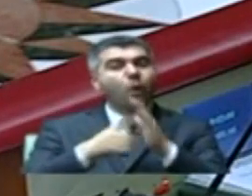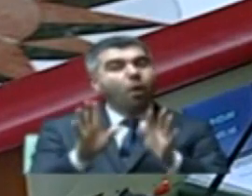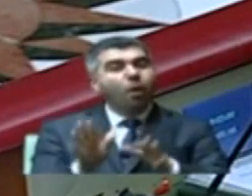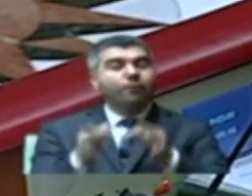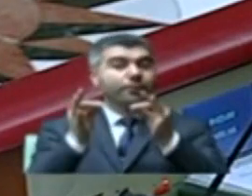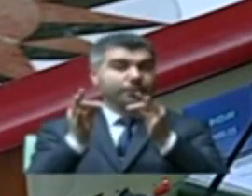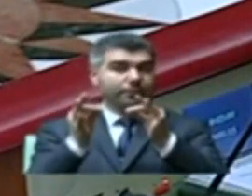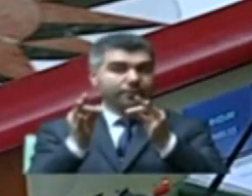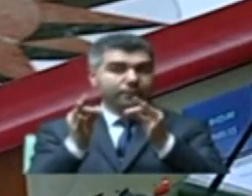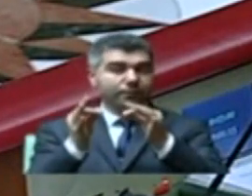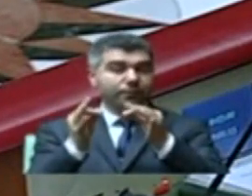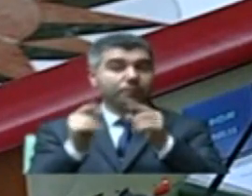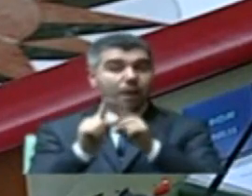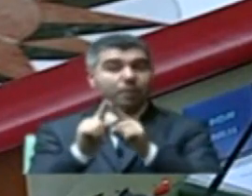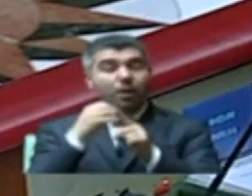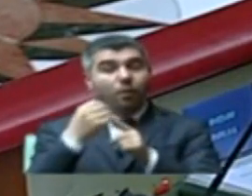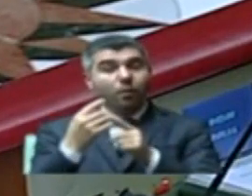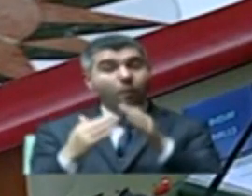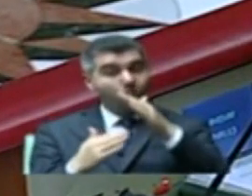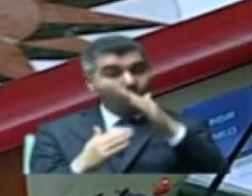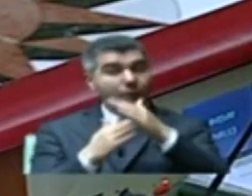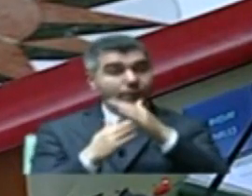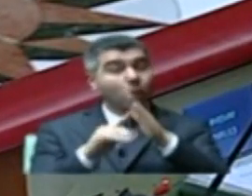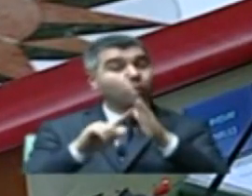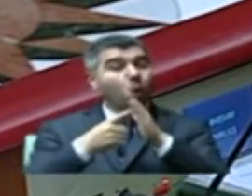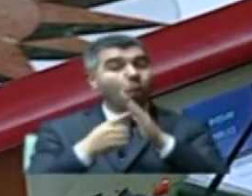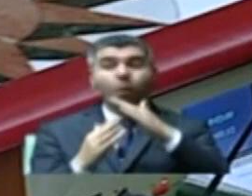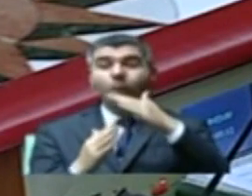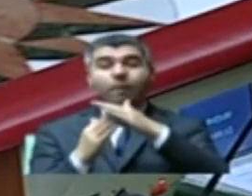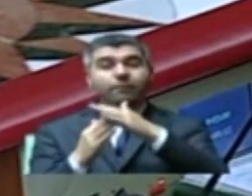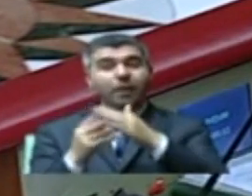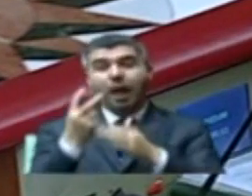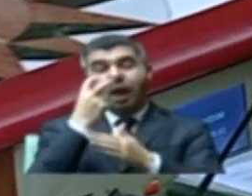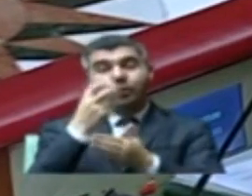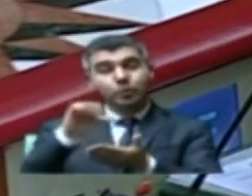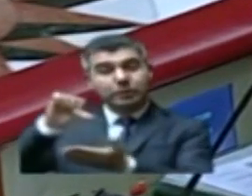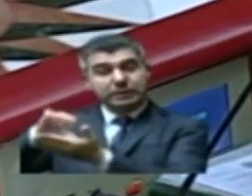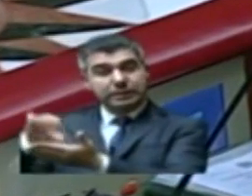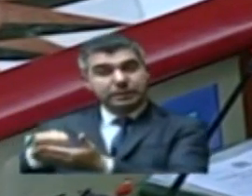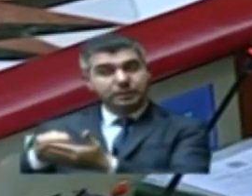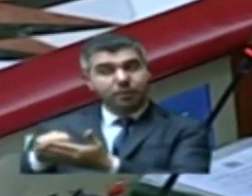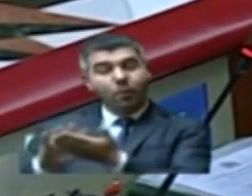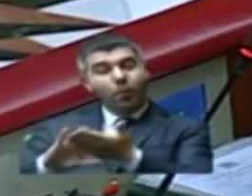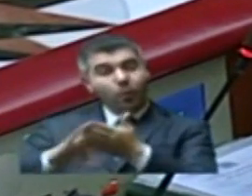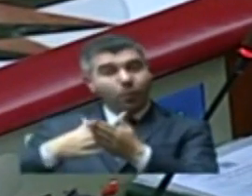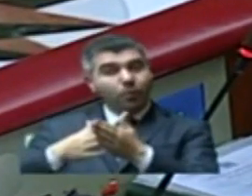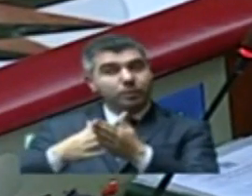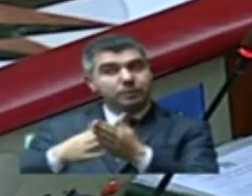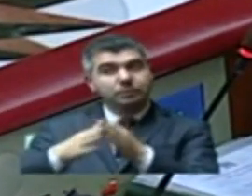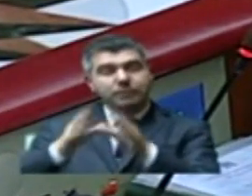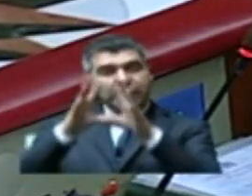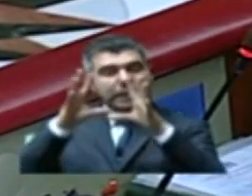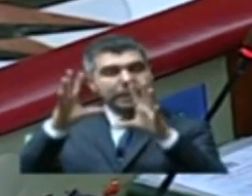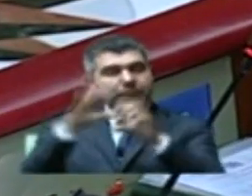المنحة اللي ما يمكنش ملي كتوقفوا غيوقف الضوء في ماشي في العيون ولكن غيوقف واحد الجهة كاملة، ولكن في نفس الوقت